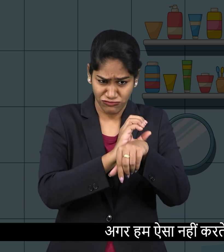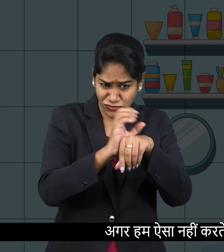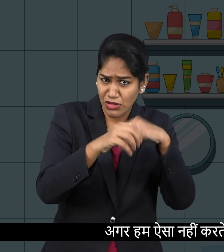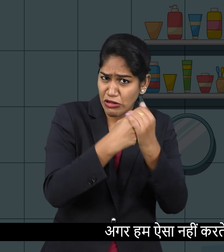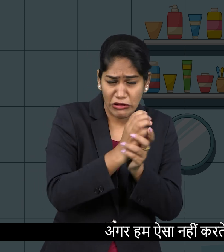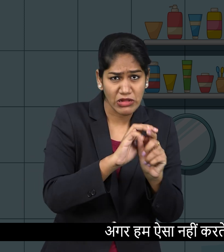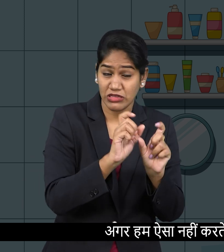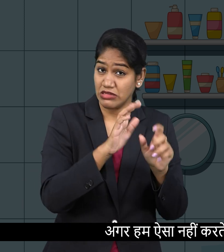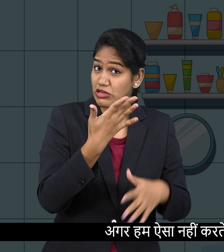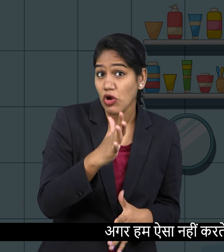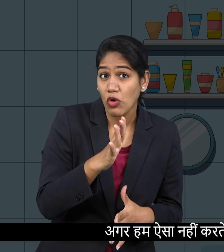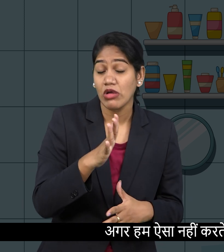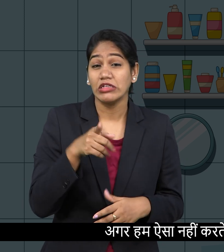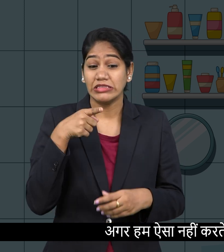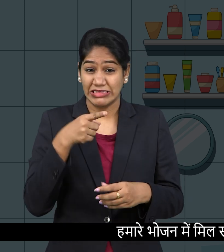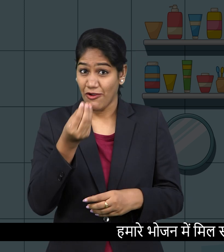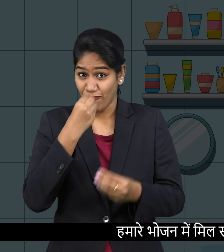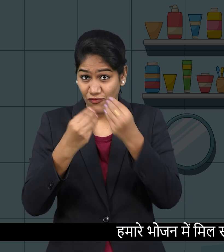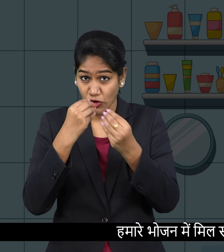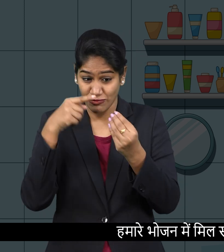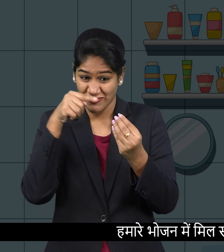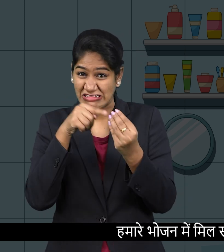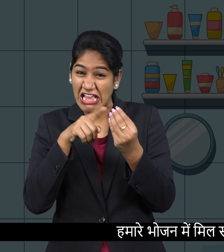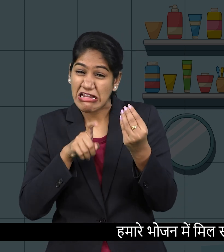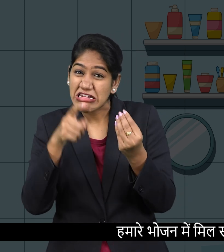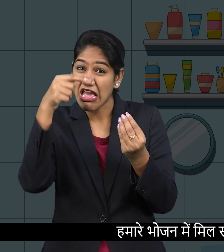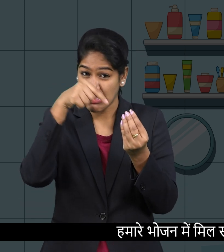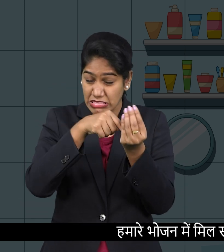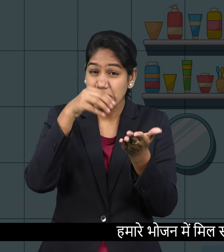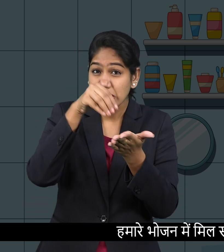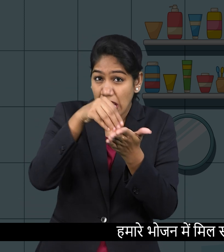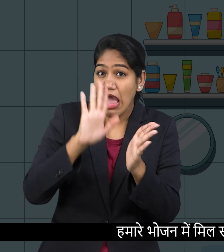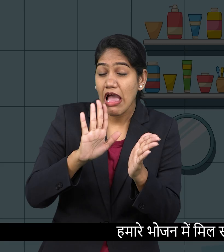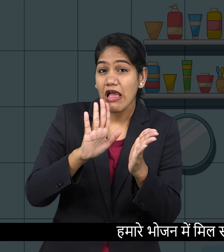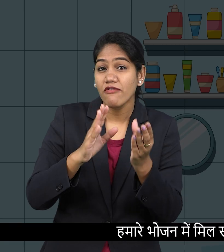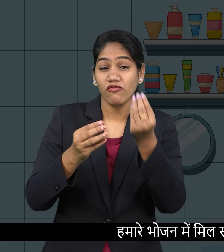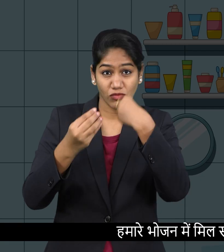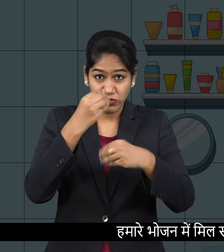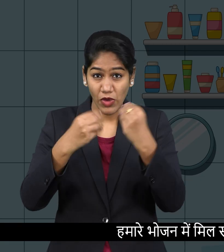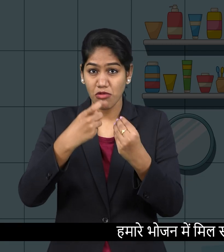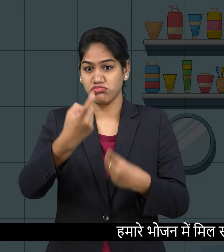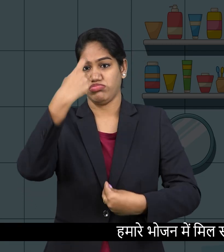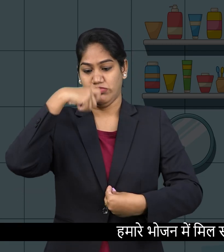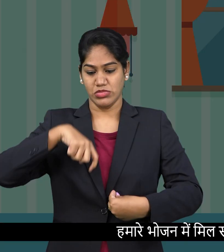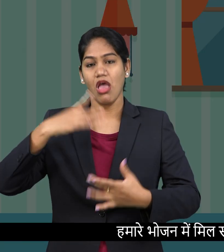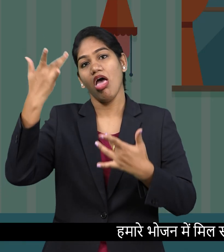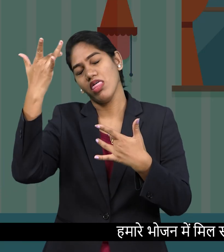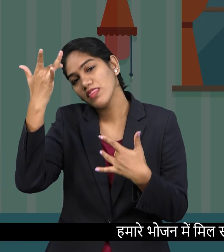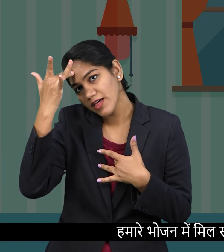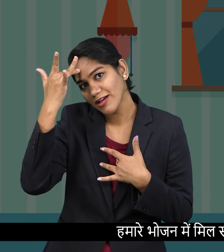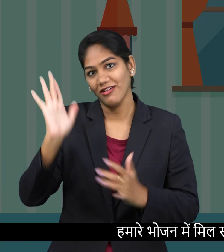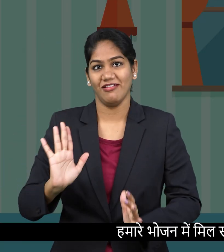हमारे हाथों से गंदगी और कीटाणु हमारे भोजन में मिल सकते हैं और हमें बीमार कर सकते हैं।